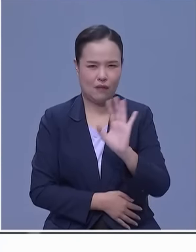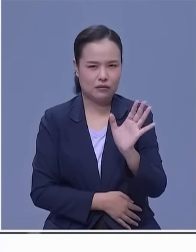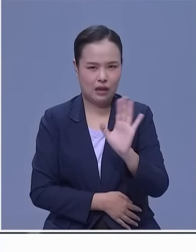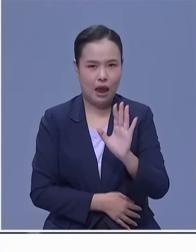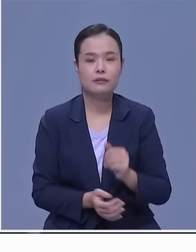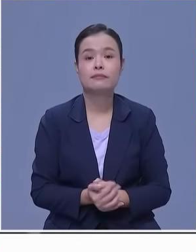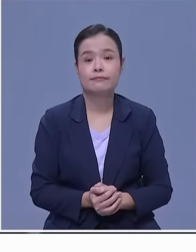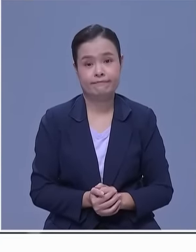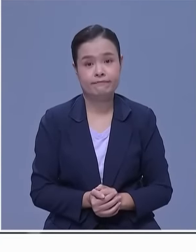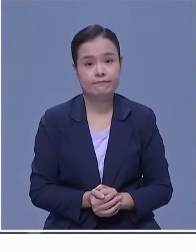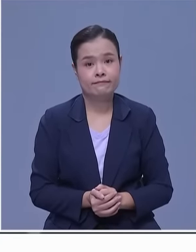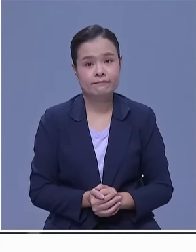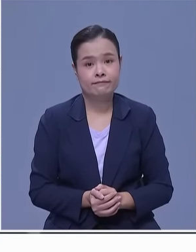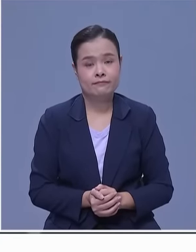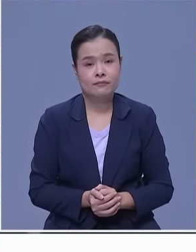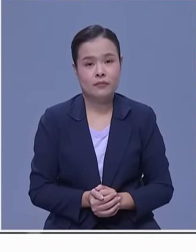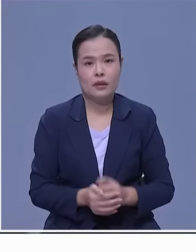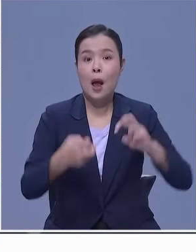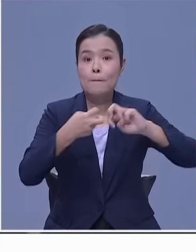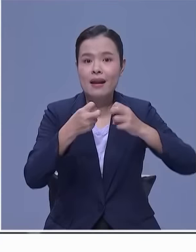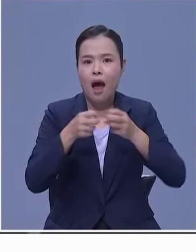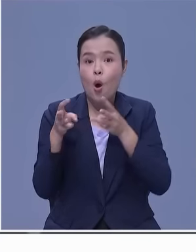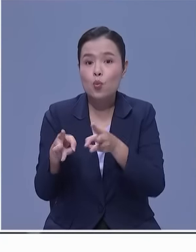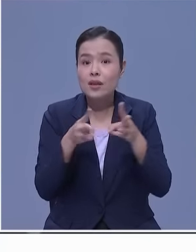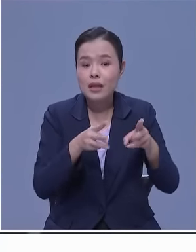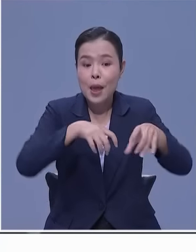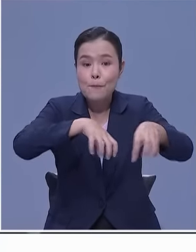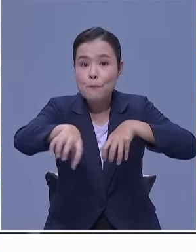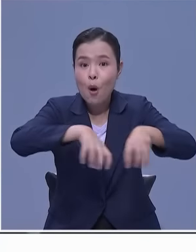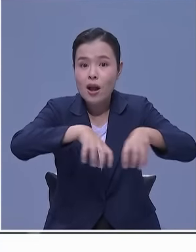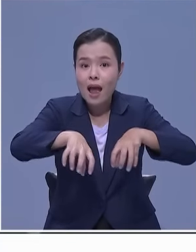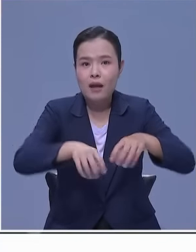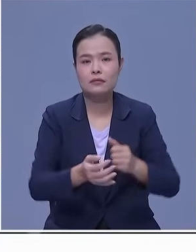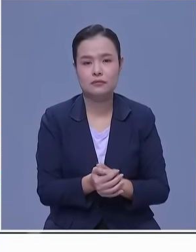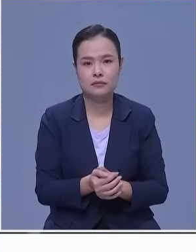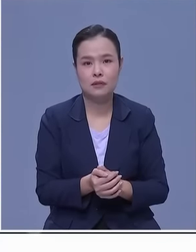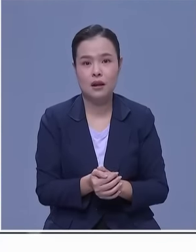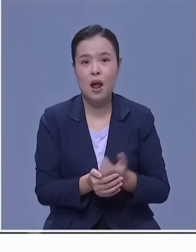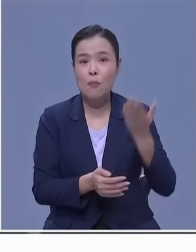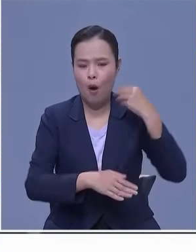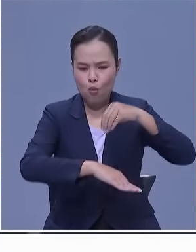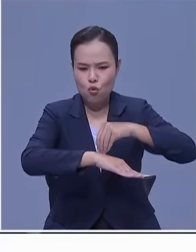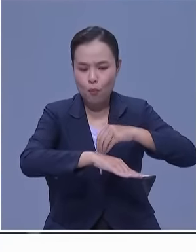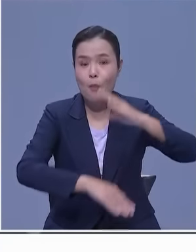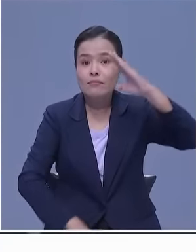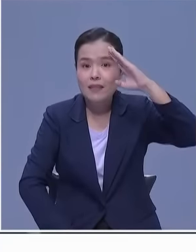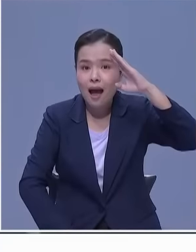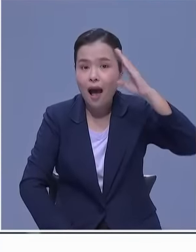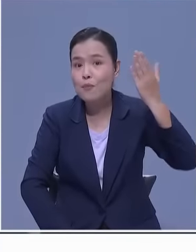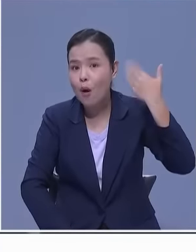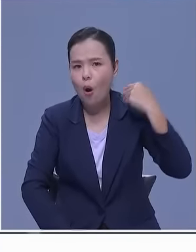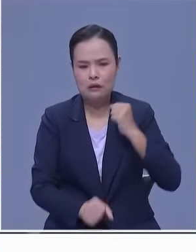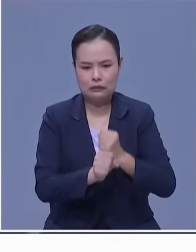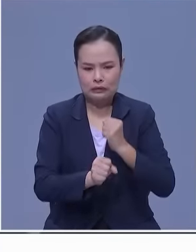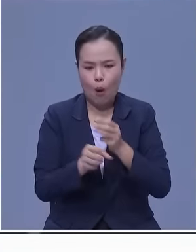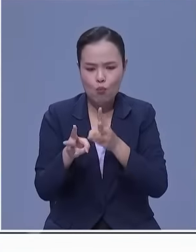ต่มันมาจากเรื่องราวของวิธีการในการบริหารอดีตลุงป้อมเนี่ยเคยเป็นทหา ร ทำอะไรก็ทำแบบ